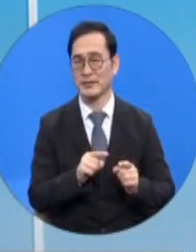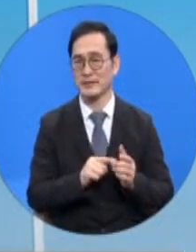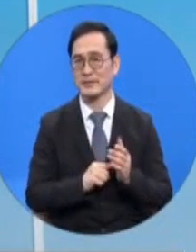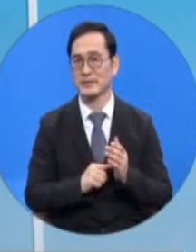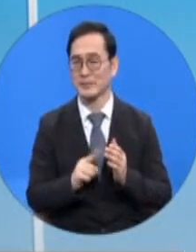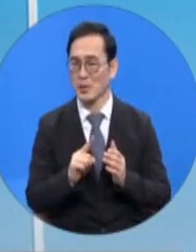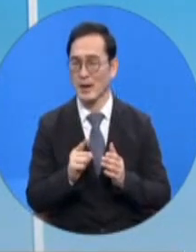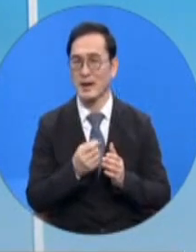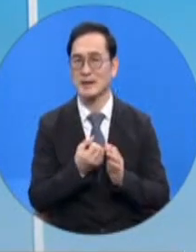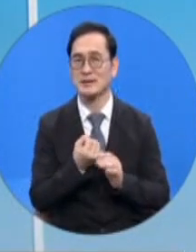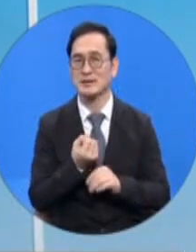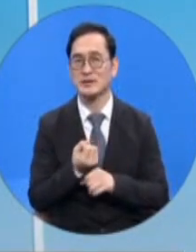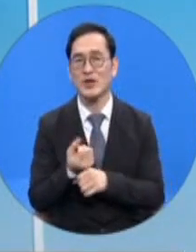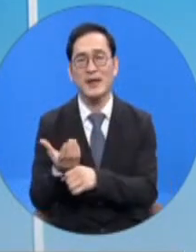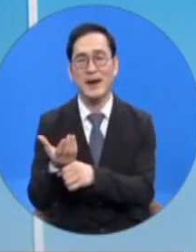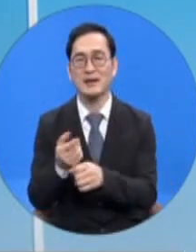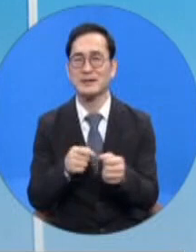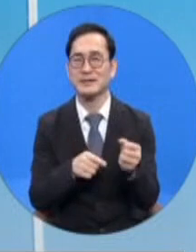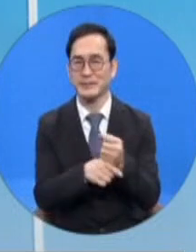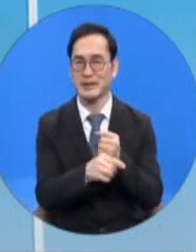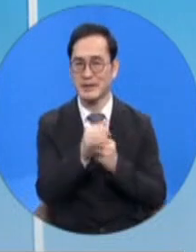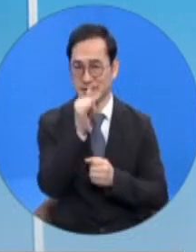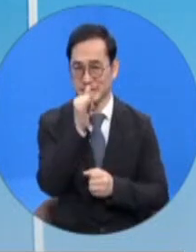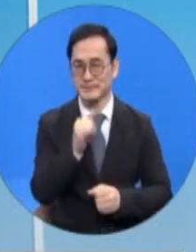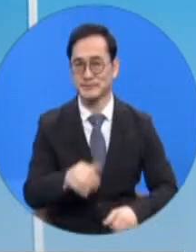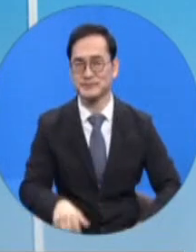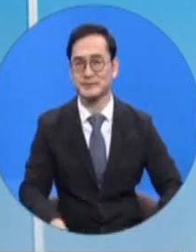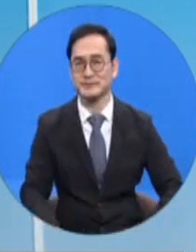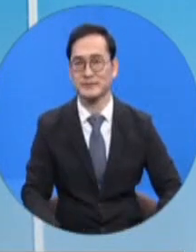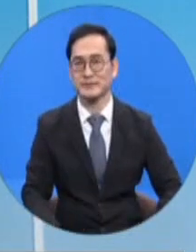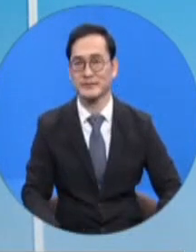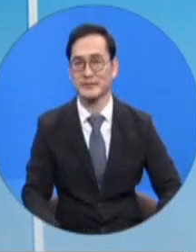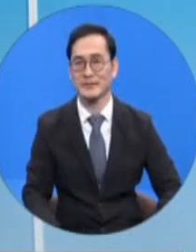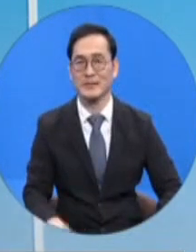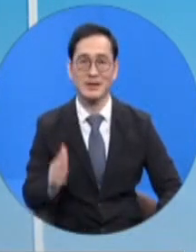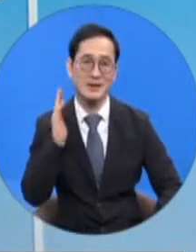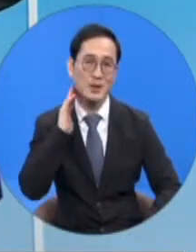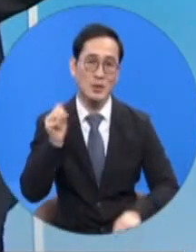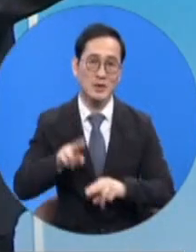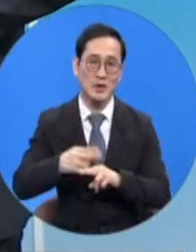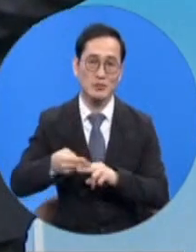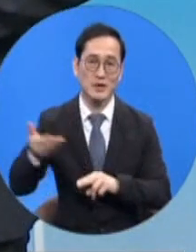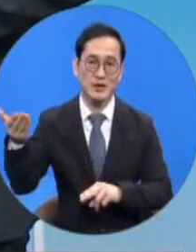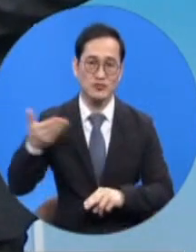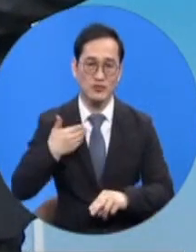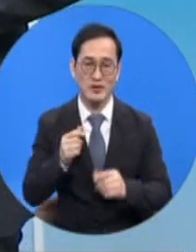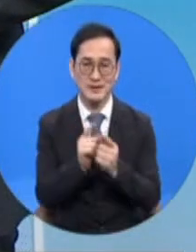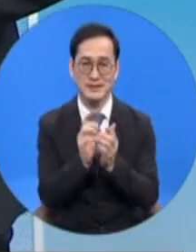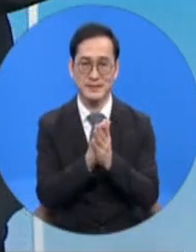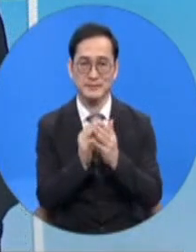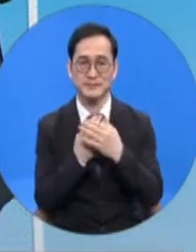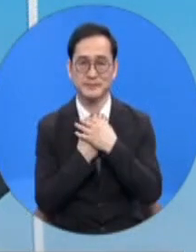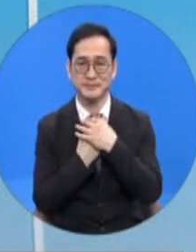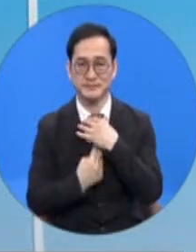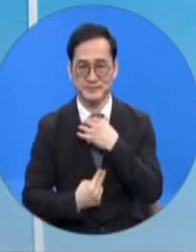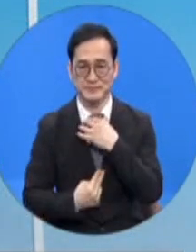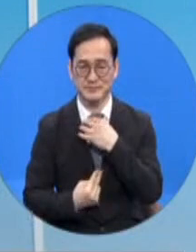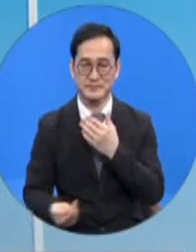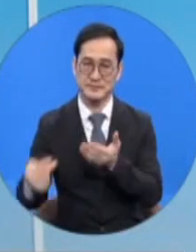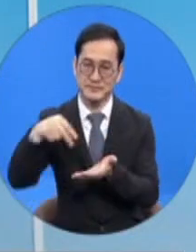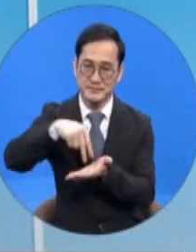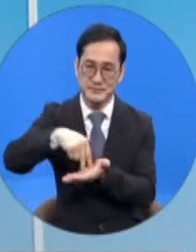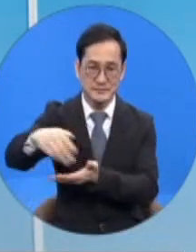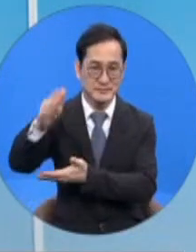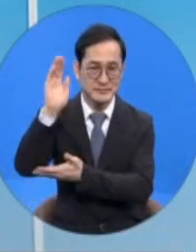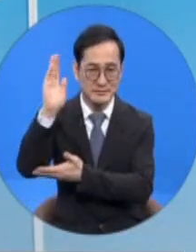자, 이재명 후보가 메고 나온 넥타이, 대통령이 직접 선물한 넥타이를 어제 그 자리에 메고